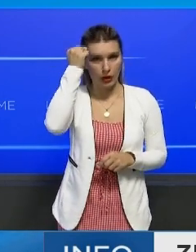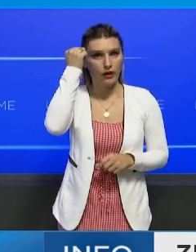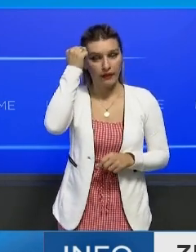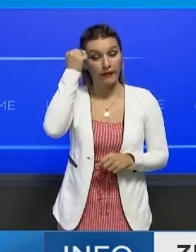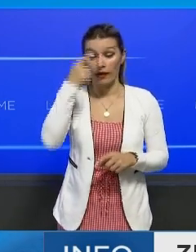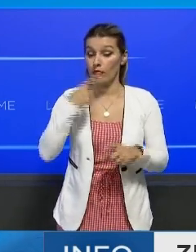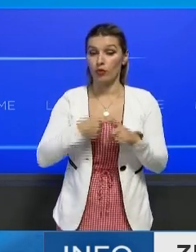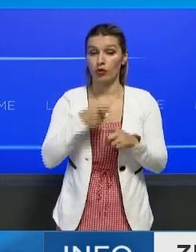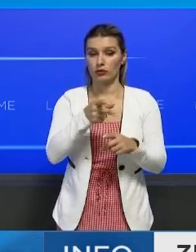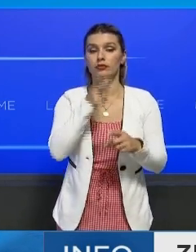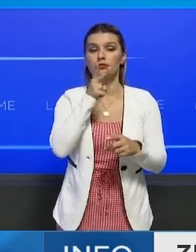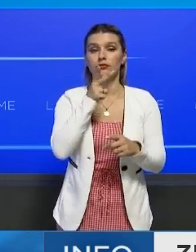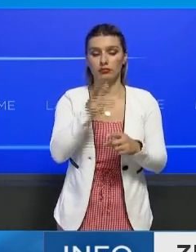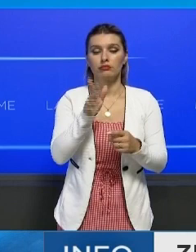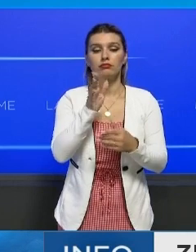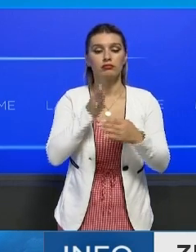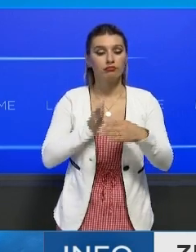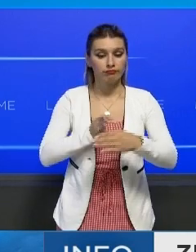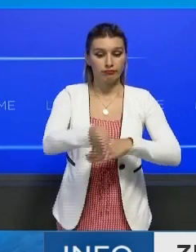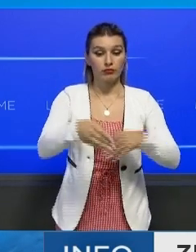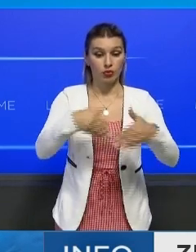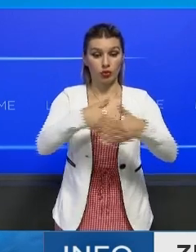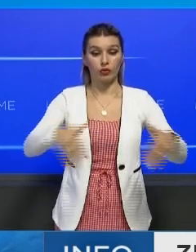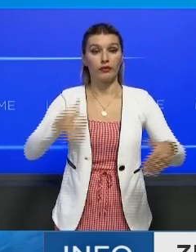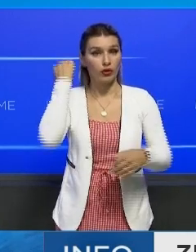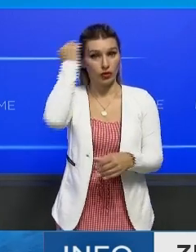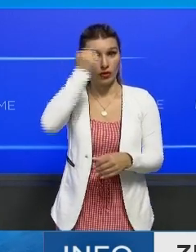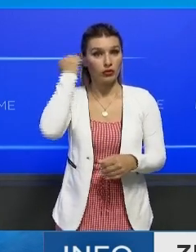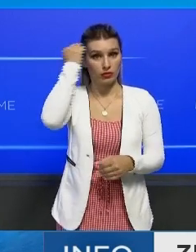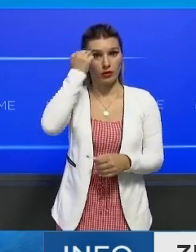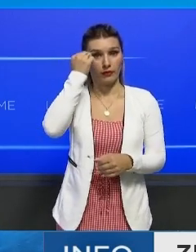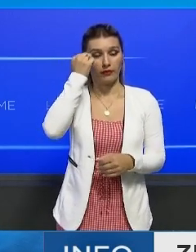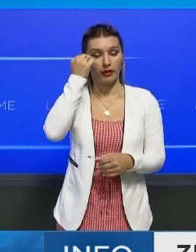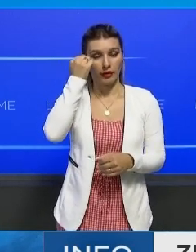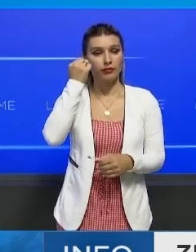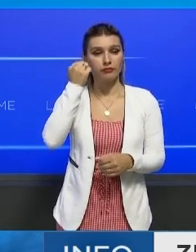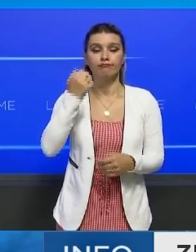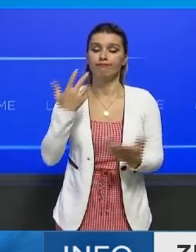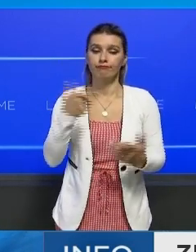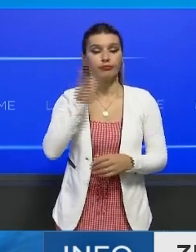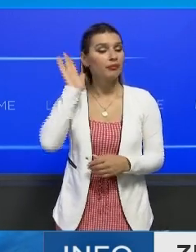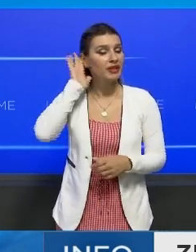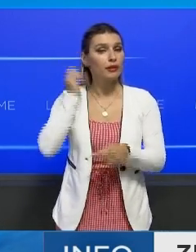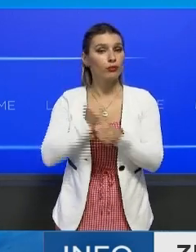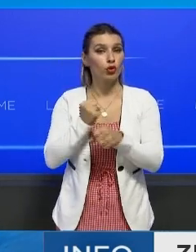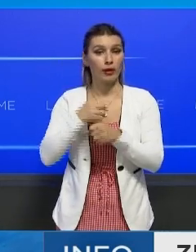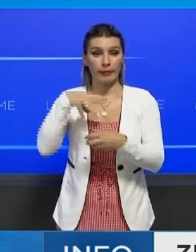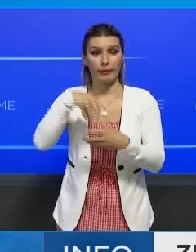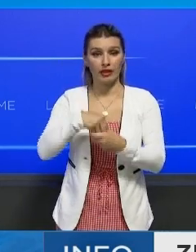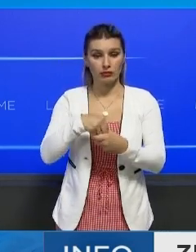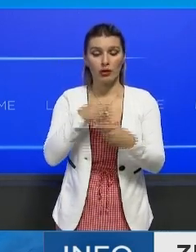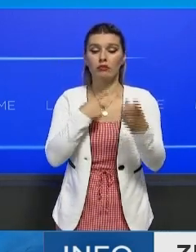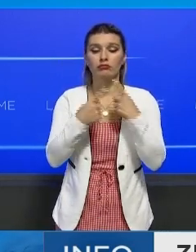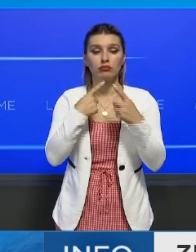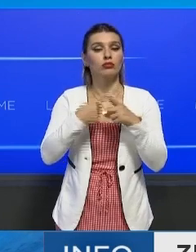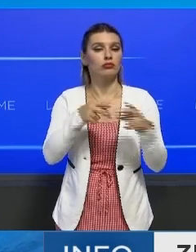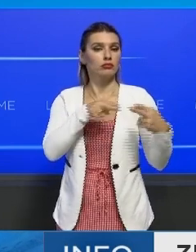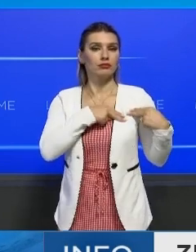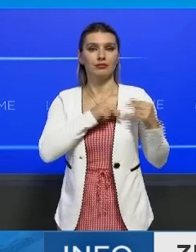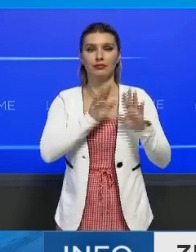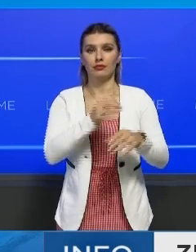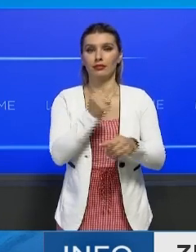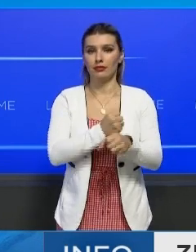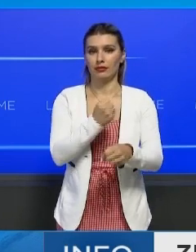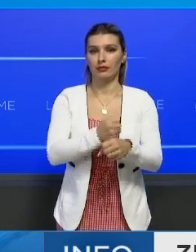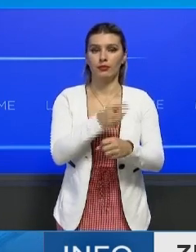dhe do të hynë në përpikat kufitare të Republikës së Kosovës. Ministria e Punëve të Brendshme, si Ministri përgjithse, i ka bërë